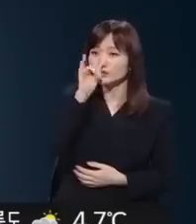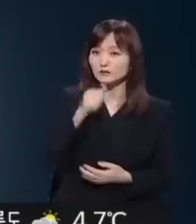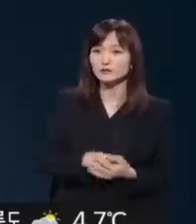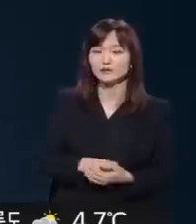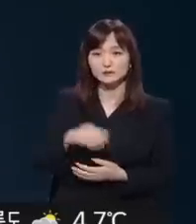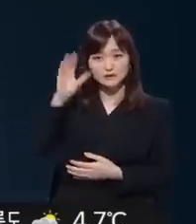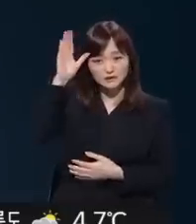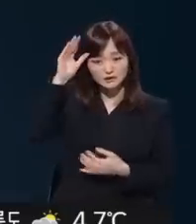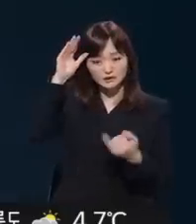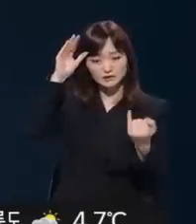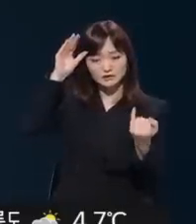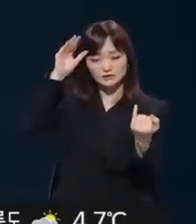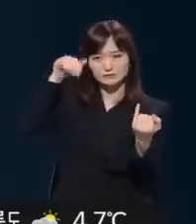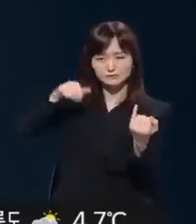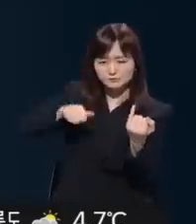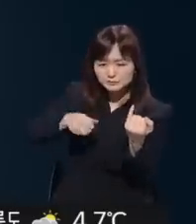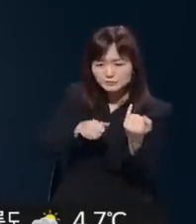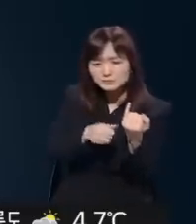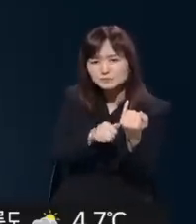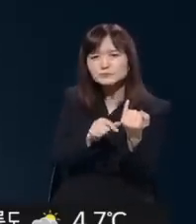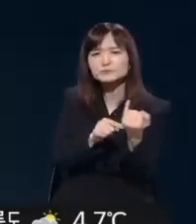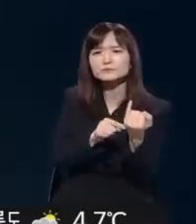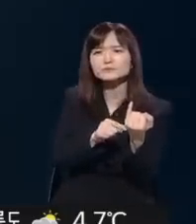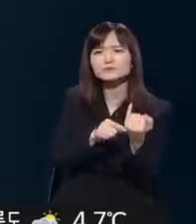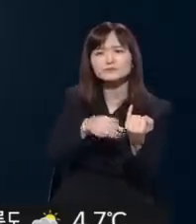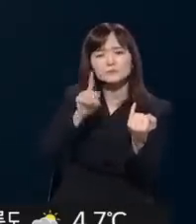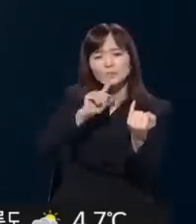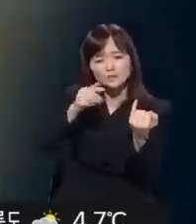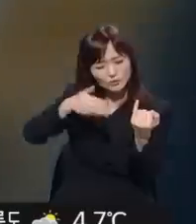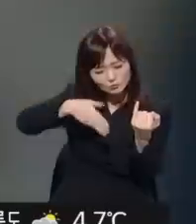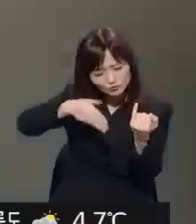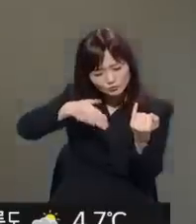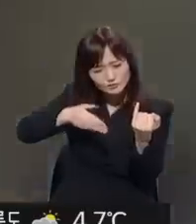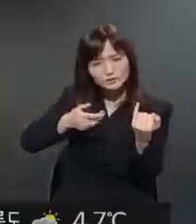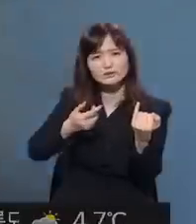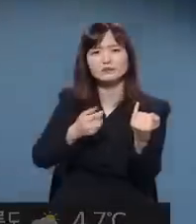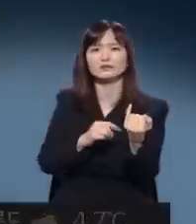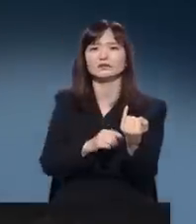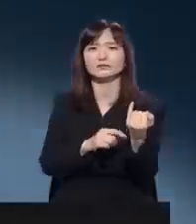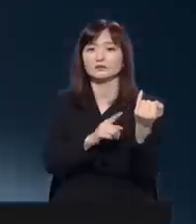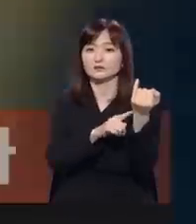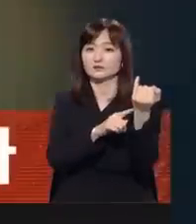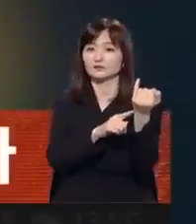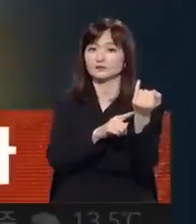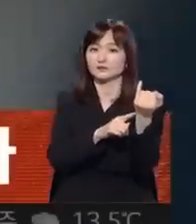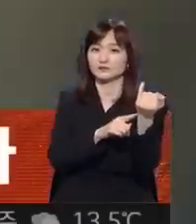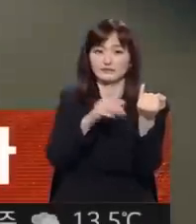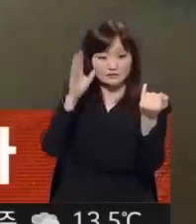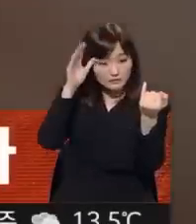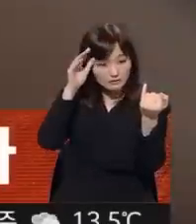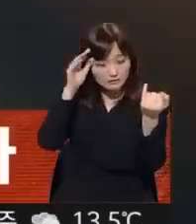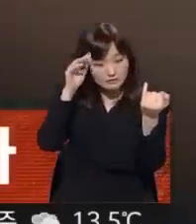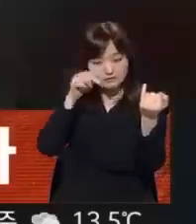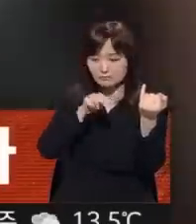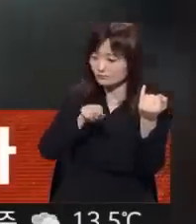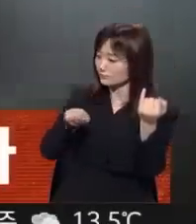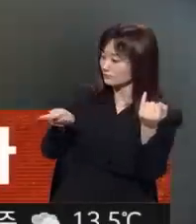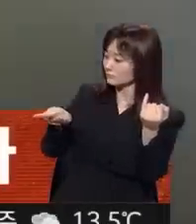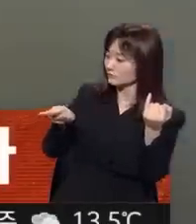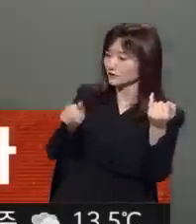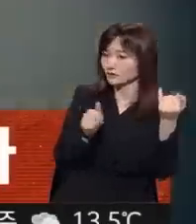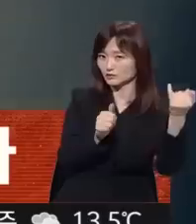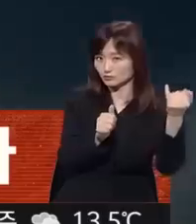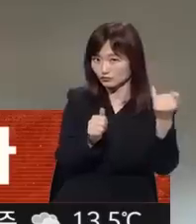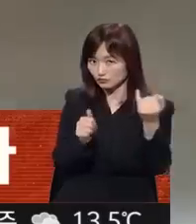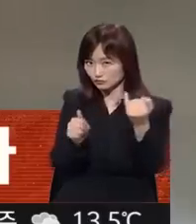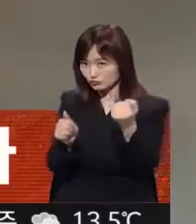강아지는 여성 무릎에 매달려서 낑낑거리면서 뭔가 간절히 부탁하는 것 같은데요. 이 여성은 강아지가 자꾸만 쳐다본 그곳으로